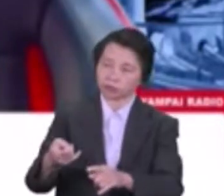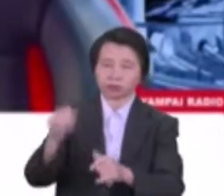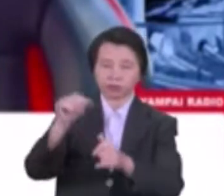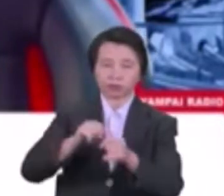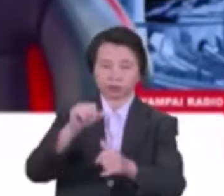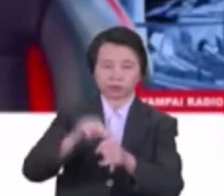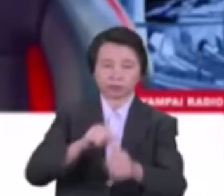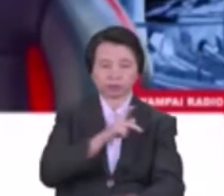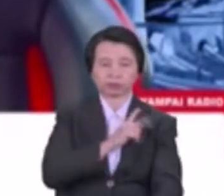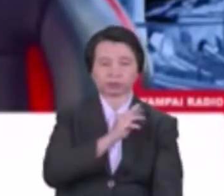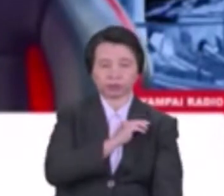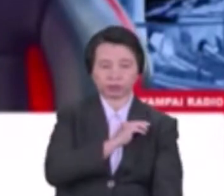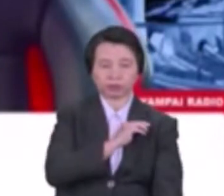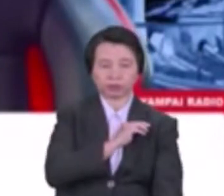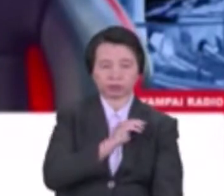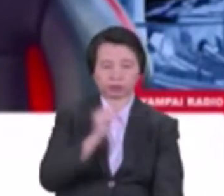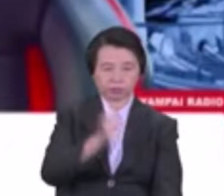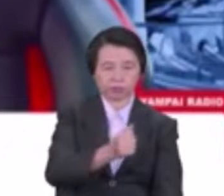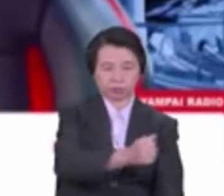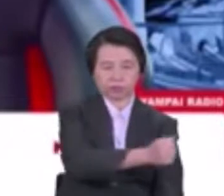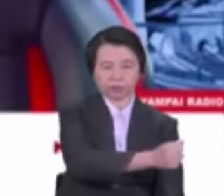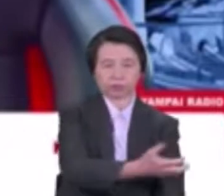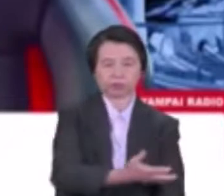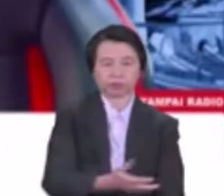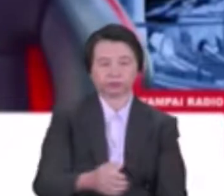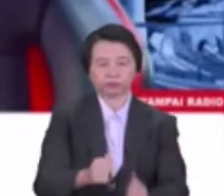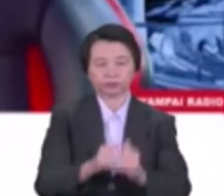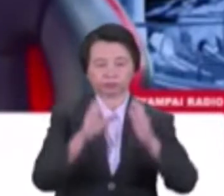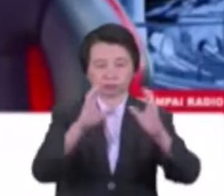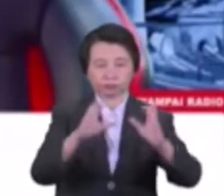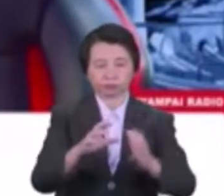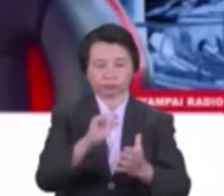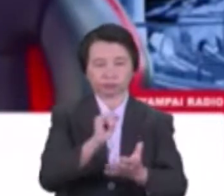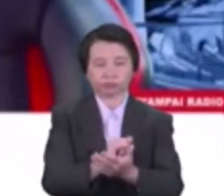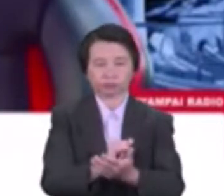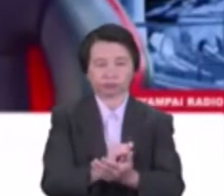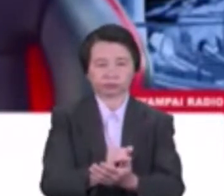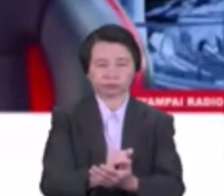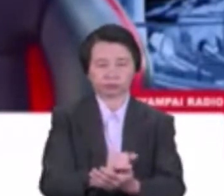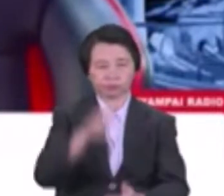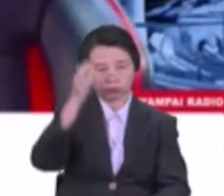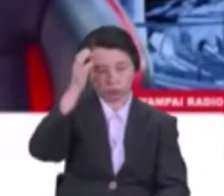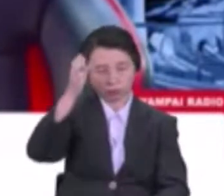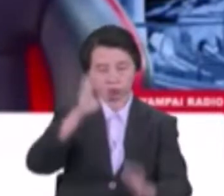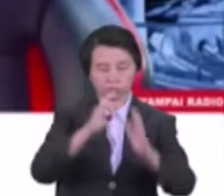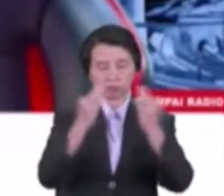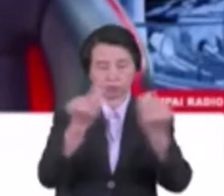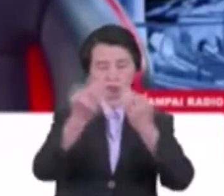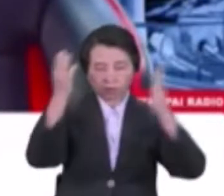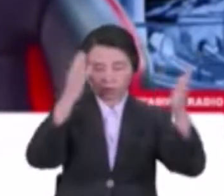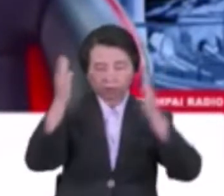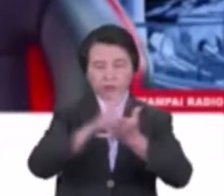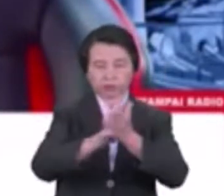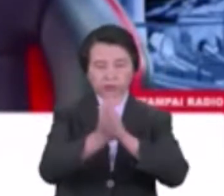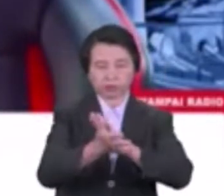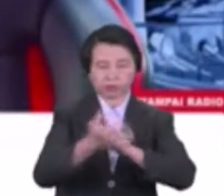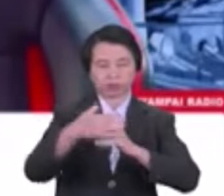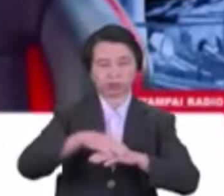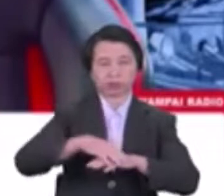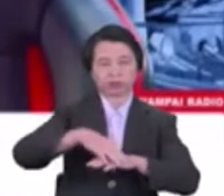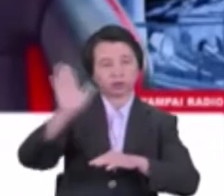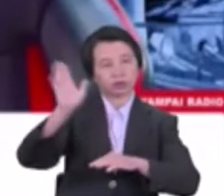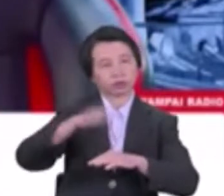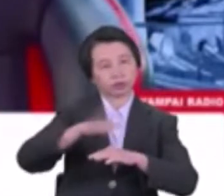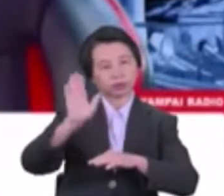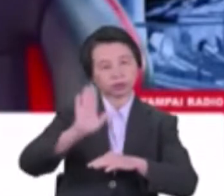tiap-tiap kementerian masing-masing. Jadi dengan cara itu, konsep keluarga Malaysia itu akan menjadi lebih, orang